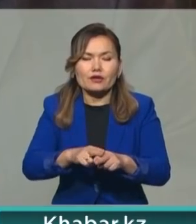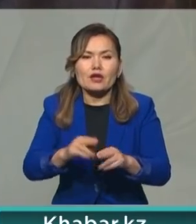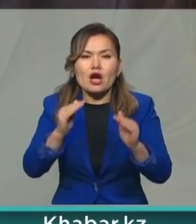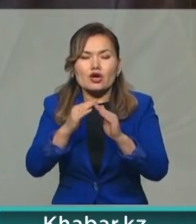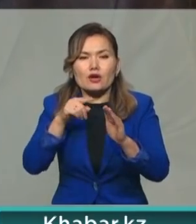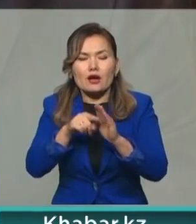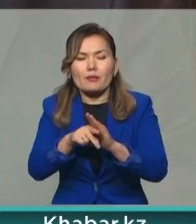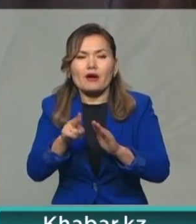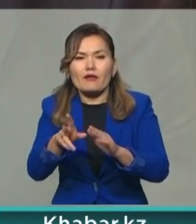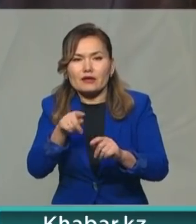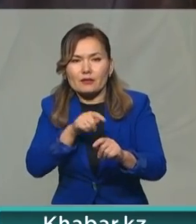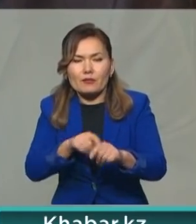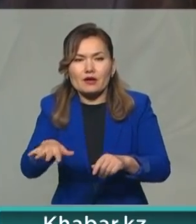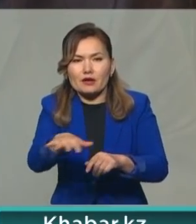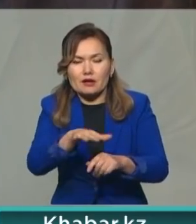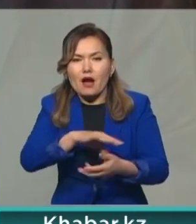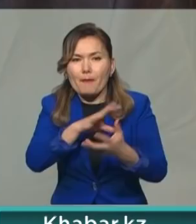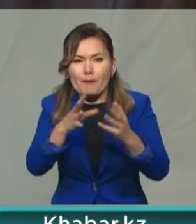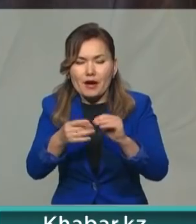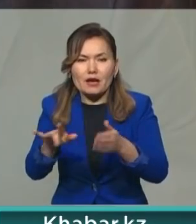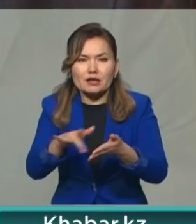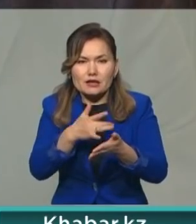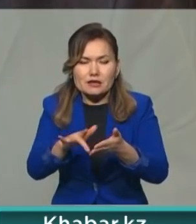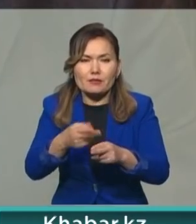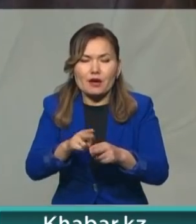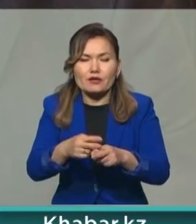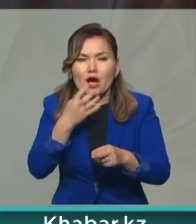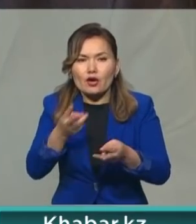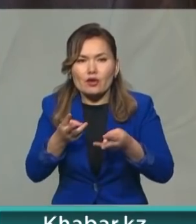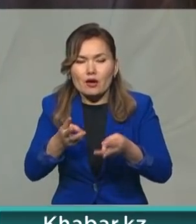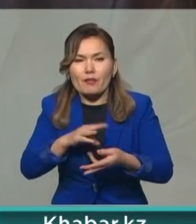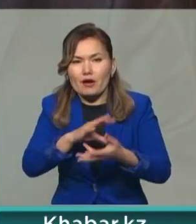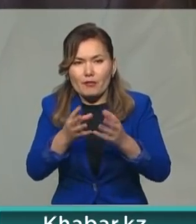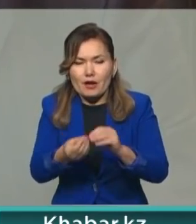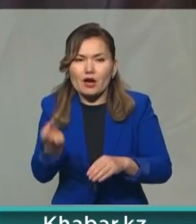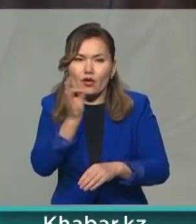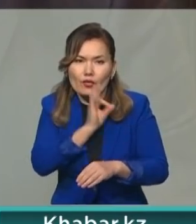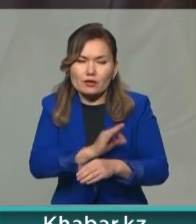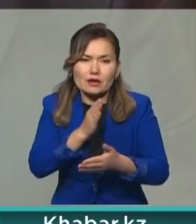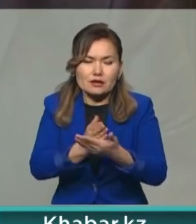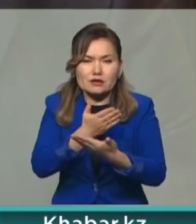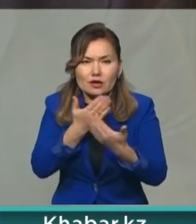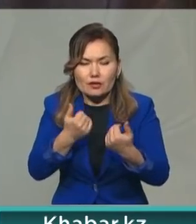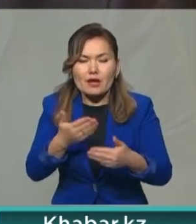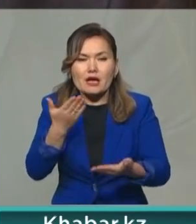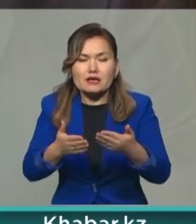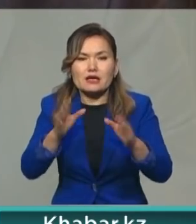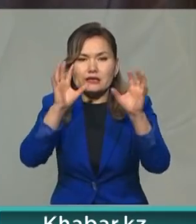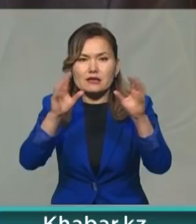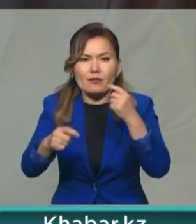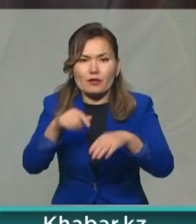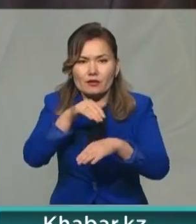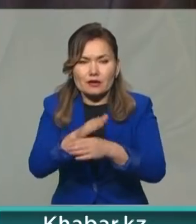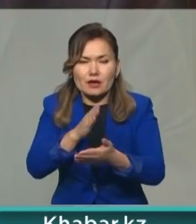қандай температурада жеткізілді, қызмет көрсетуші компания біз бекіткен тарифті қолданды ма дегендей. Егер заң бұзушылықтар расталса, онда